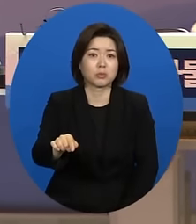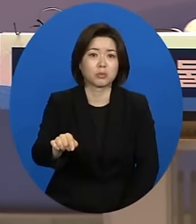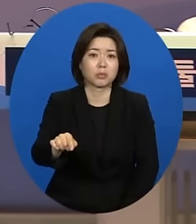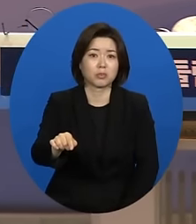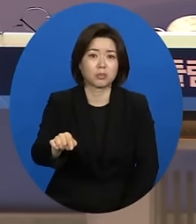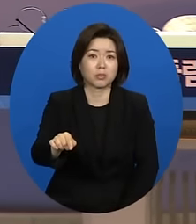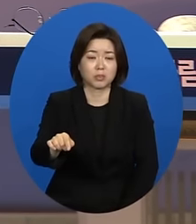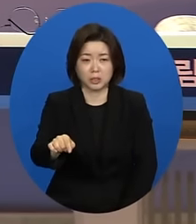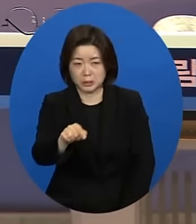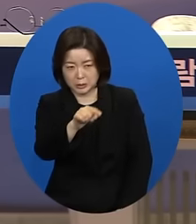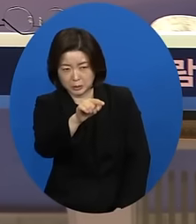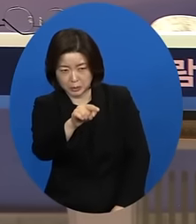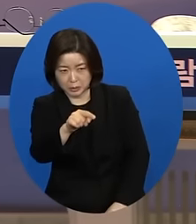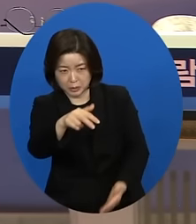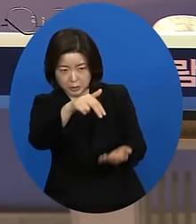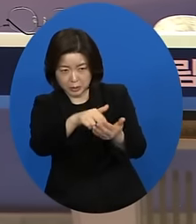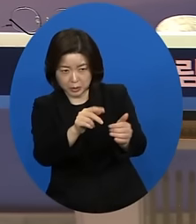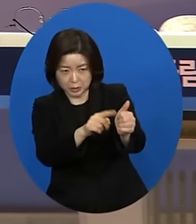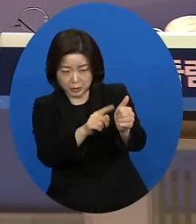저기 서 있는